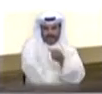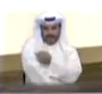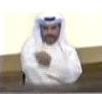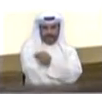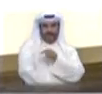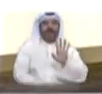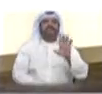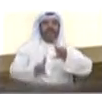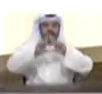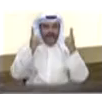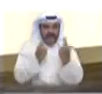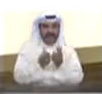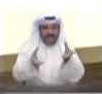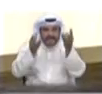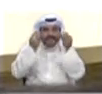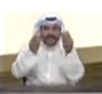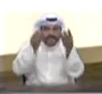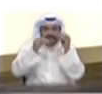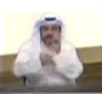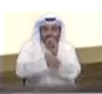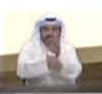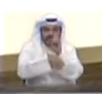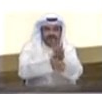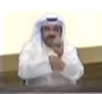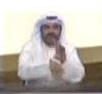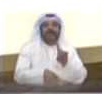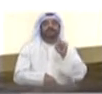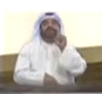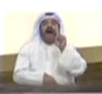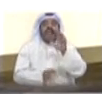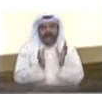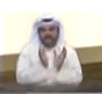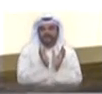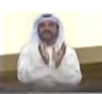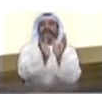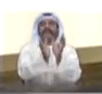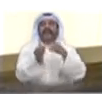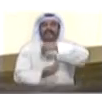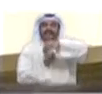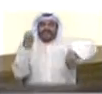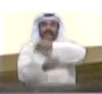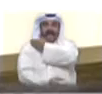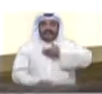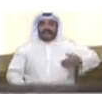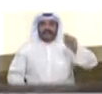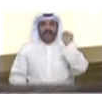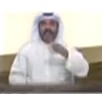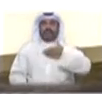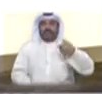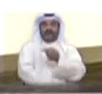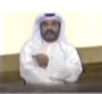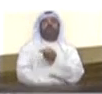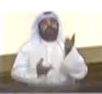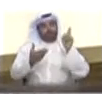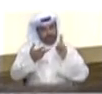من اللجنة التوعية والإعلام الصحي لفريق الحج الكويتي، وأيضا خلال الحج